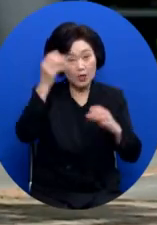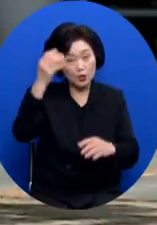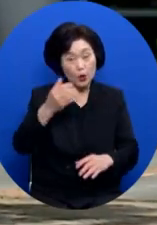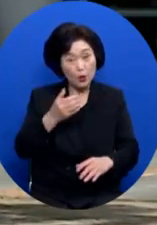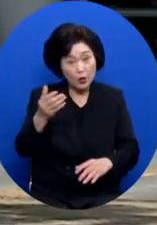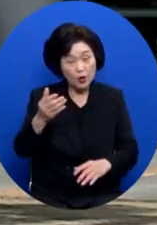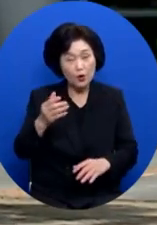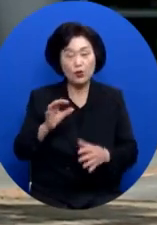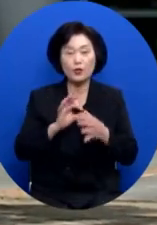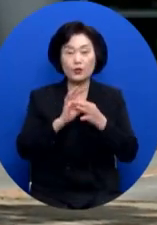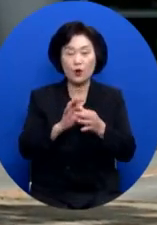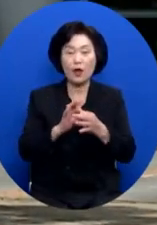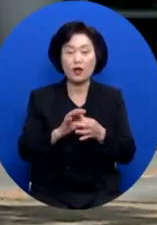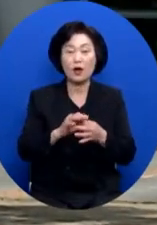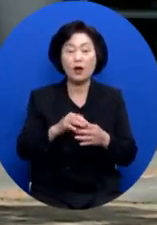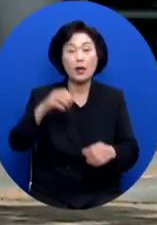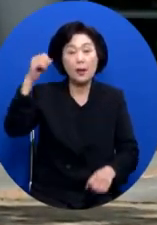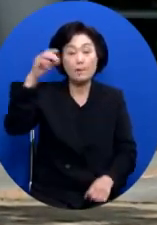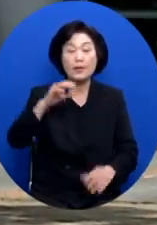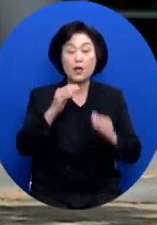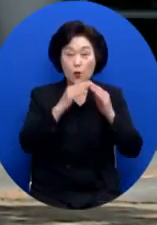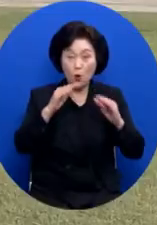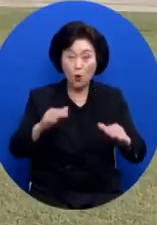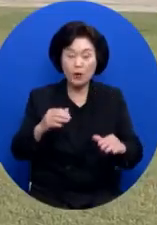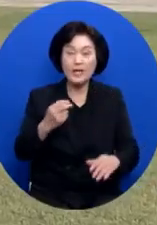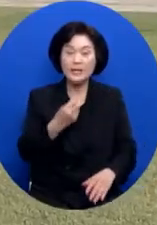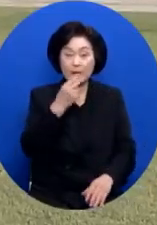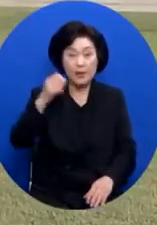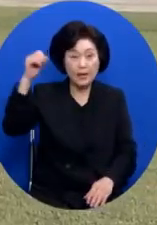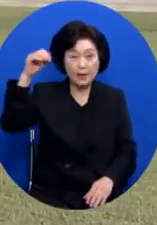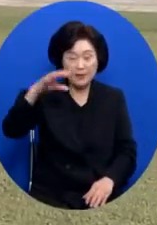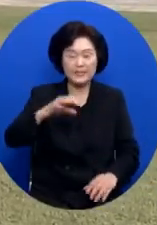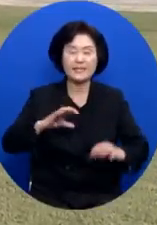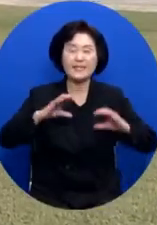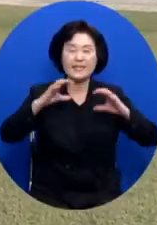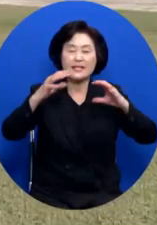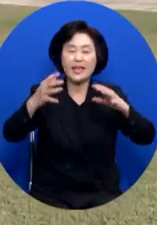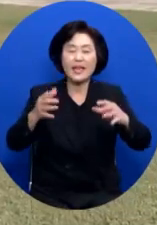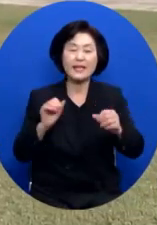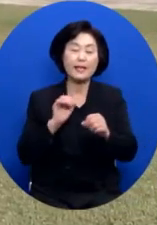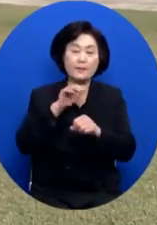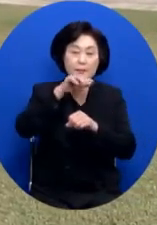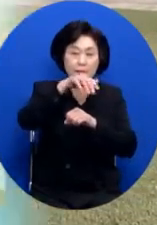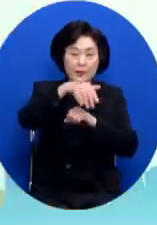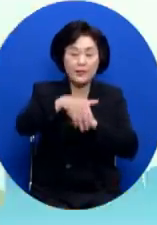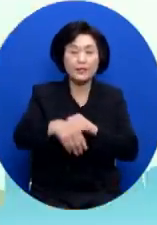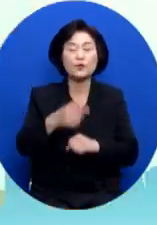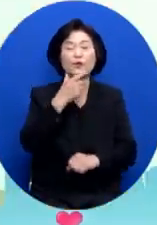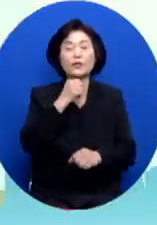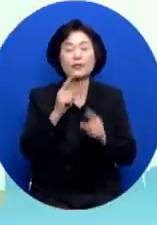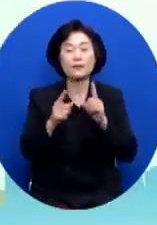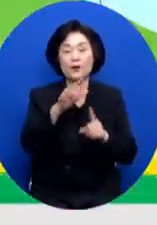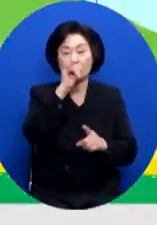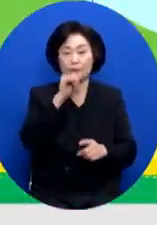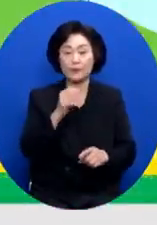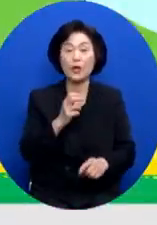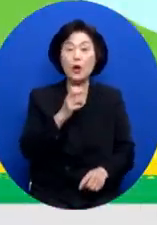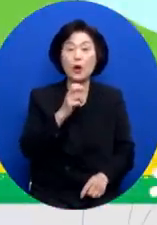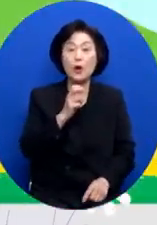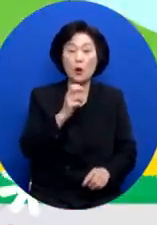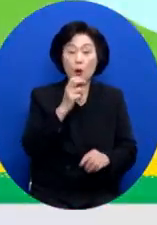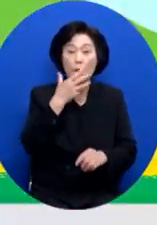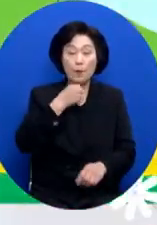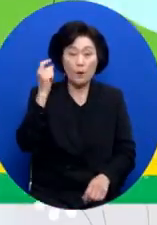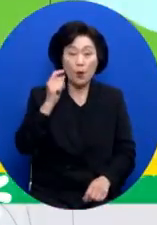빛고울 광주에 전해진 생명의 빛이 전 세계에 전해지길 소망한다고 말했습니다. 복음버스와 함께